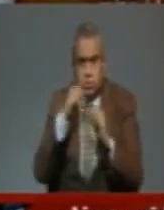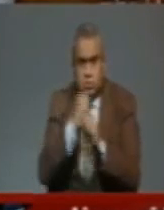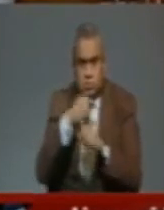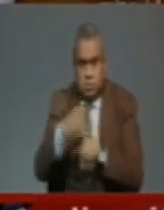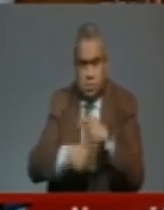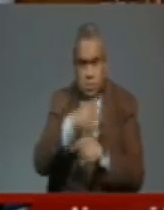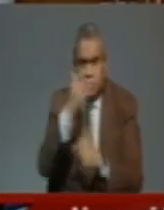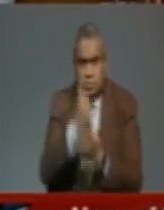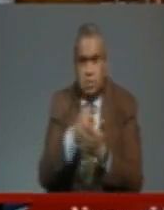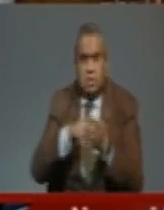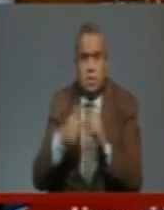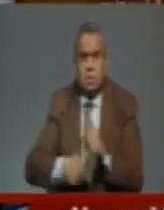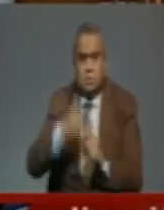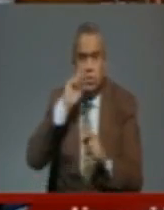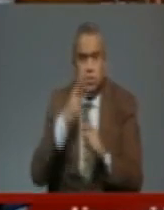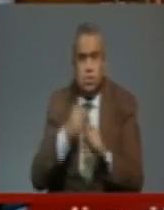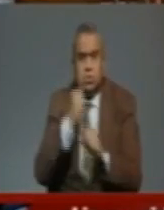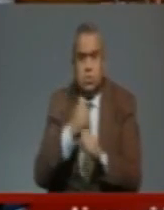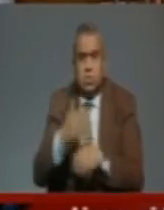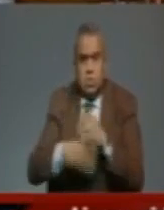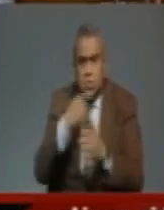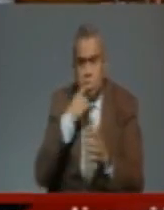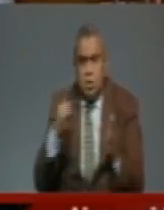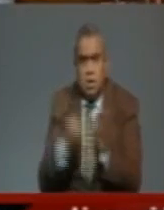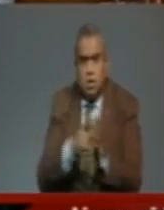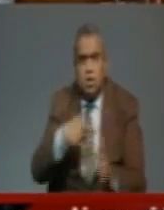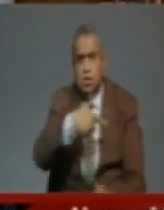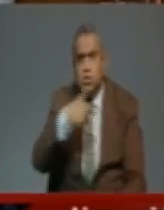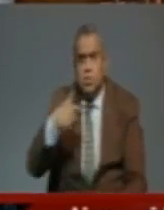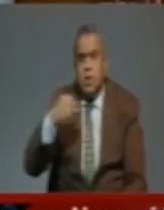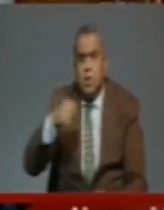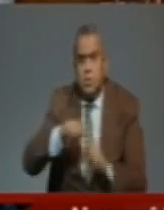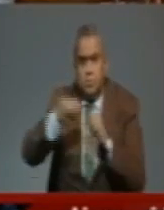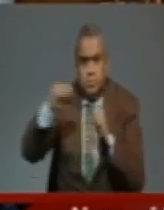خلص 100% ساعتك هتشوف دلوقتي، ثم رصيف حبوب بطول 600 متر، اي حته فراغ كده